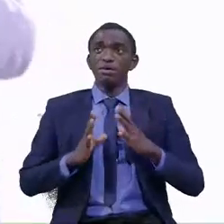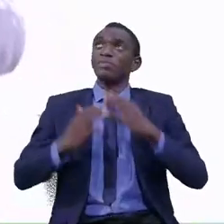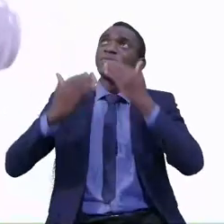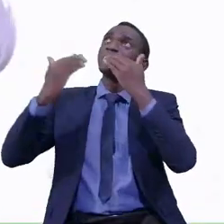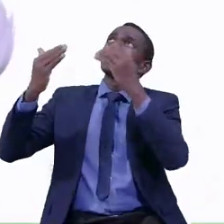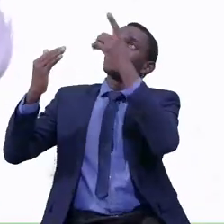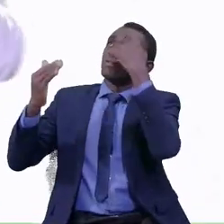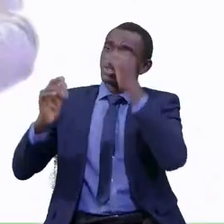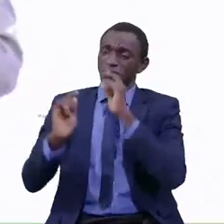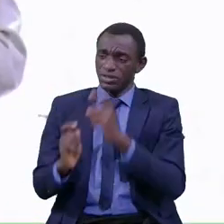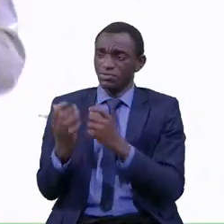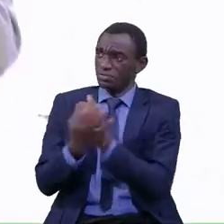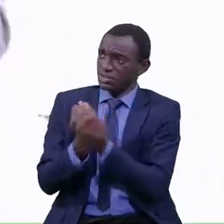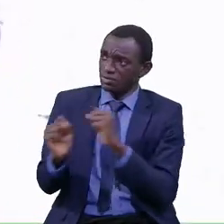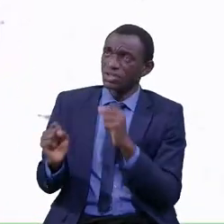du salut.